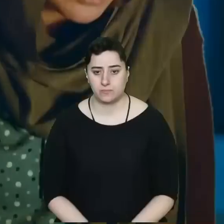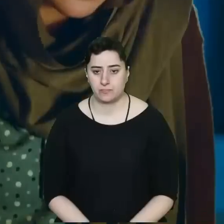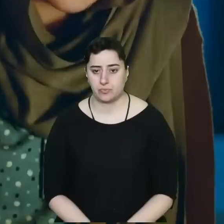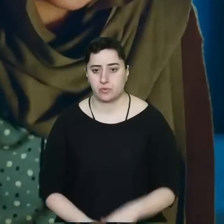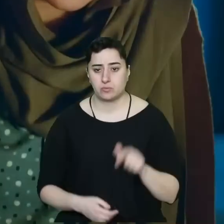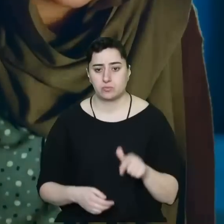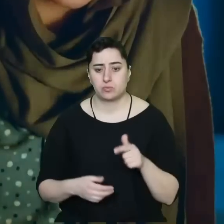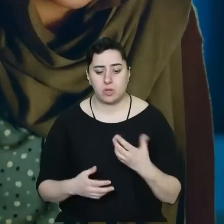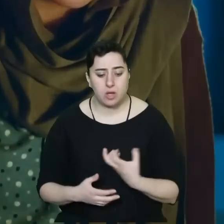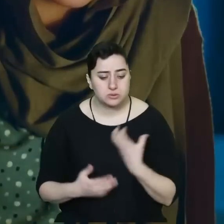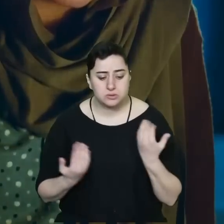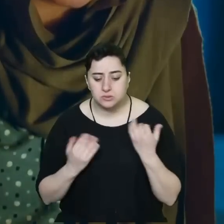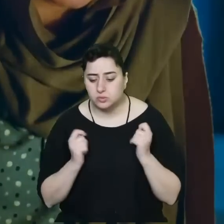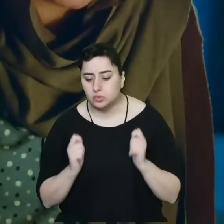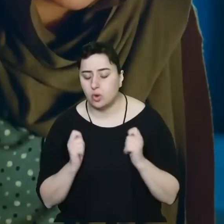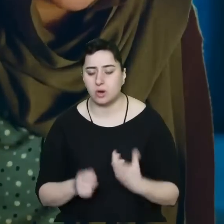Öyle mahzun kaldık.